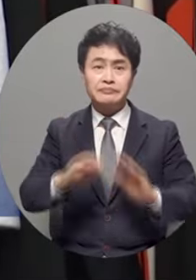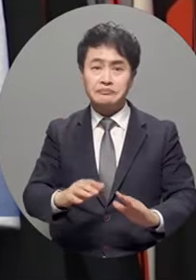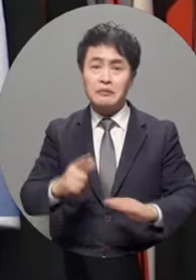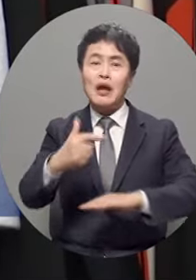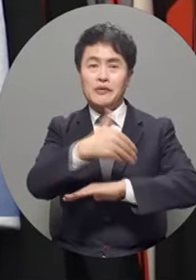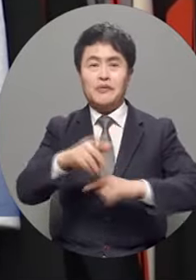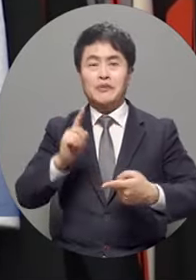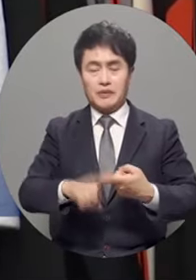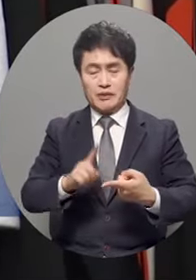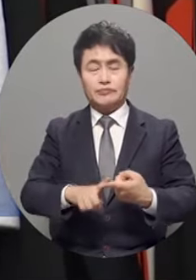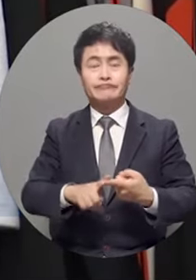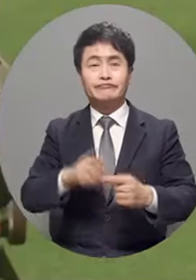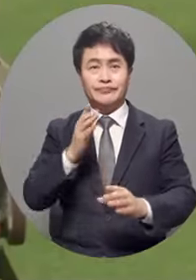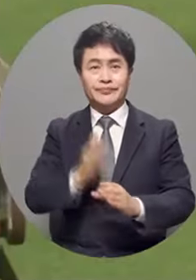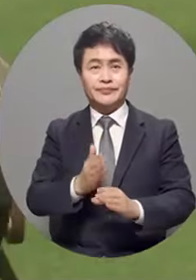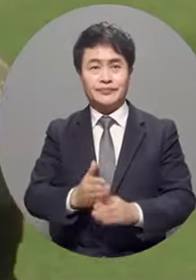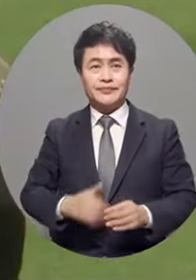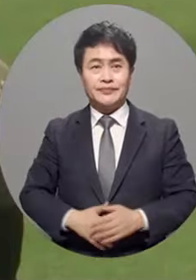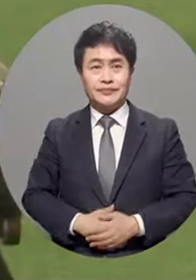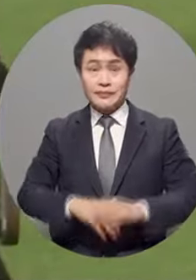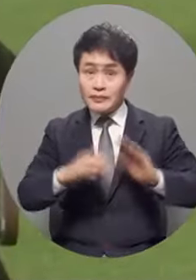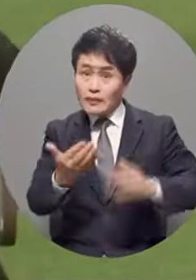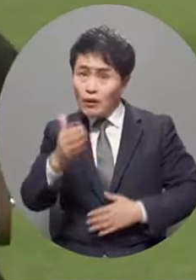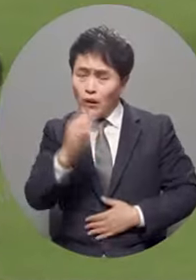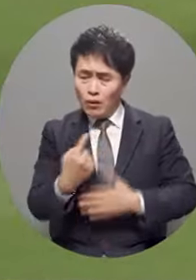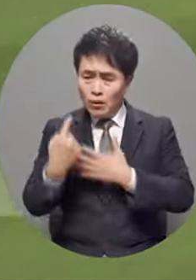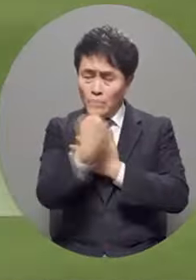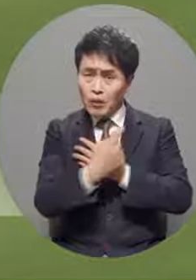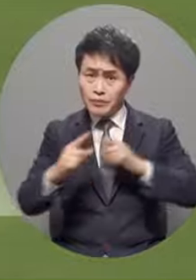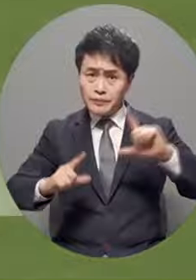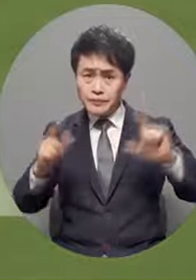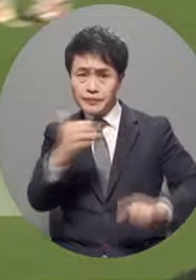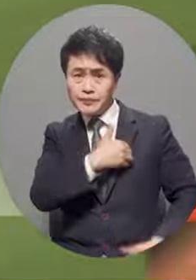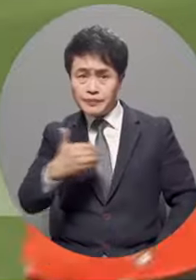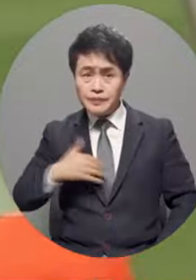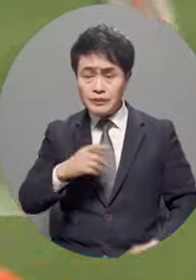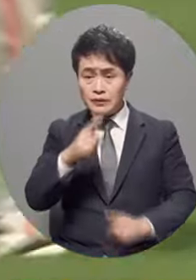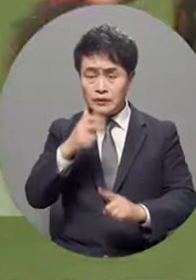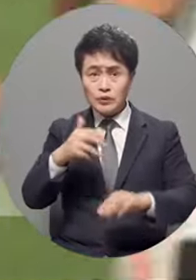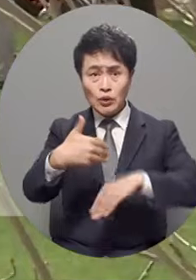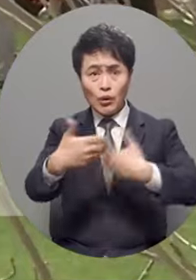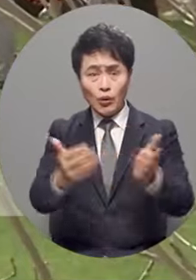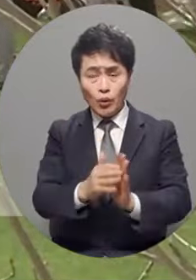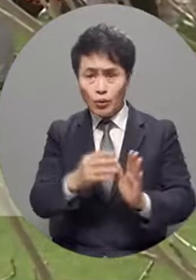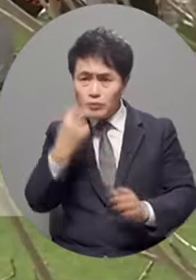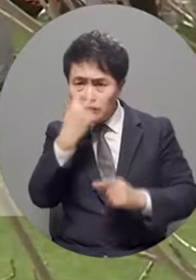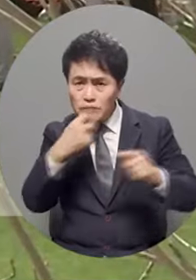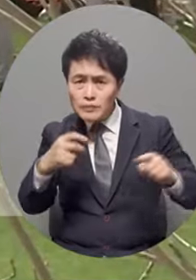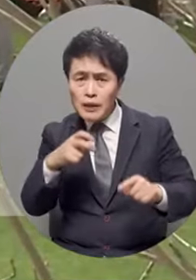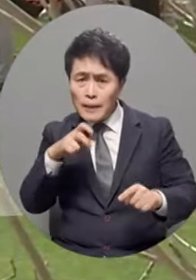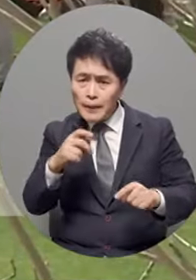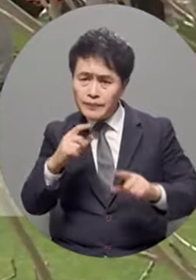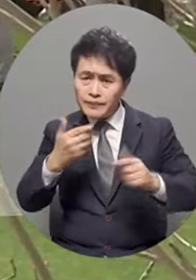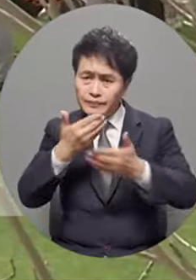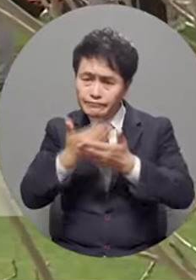계획대로 그냥 하고 있는 거고. 하지만 몸 상태를 자신한 이정우와 달리 멜빈 감독은 신중한